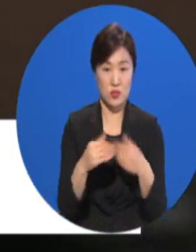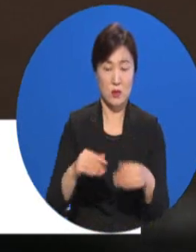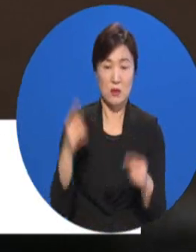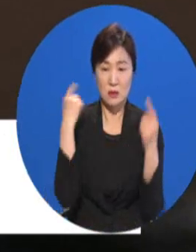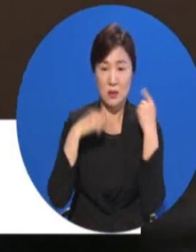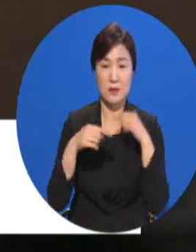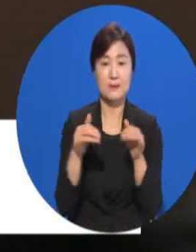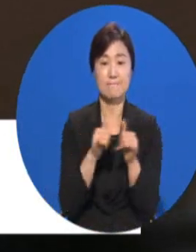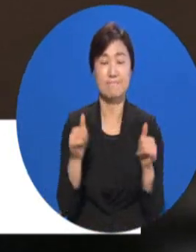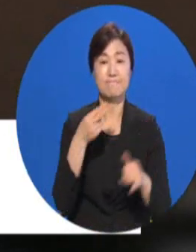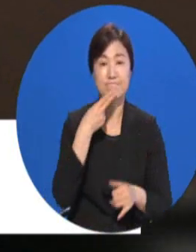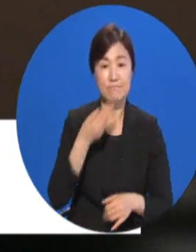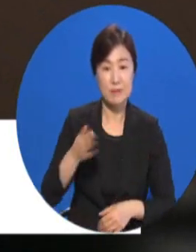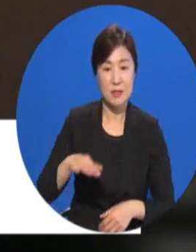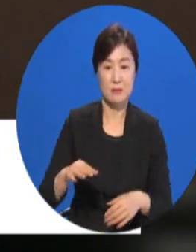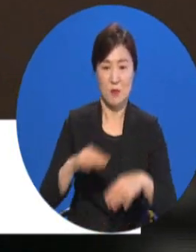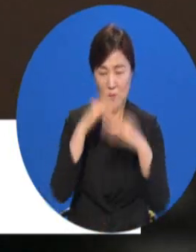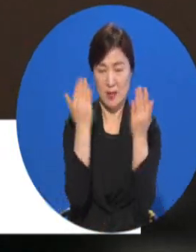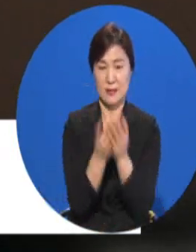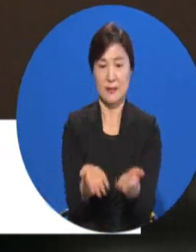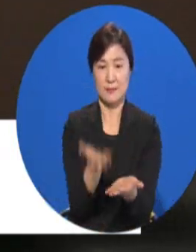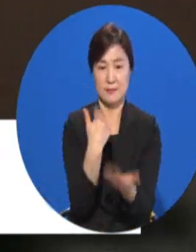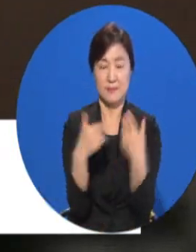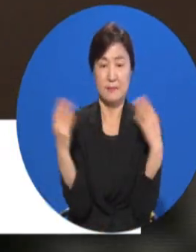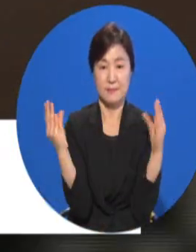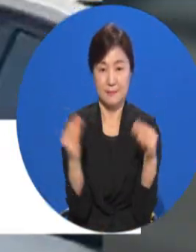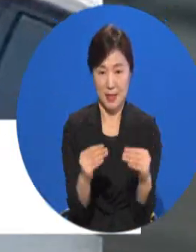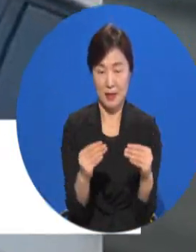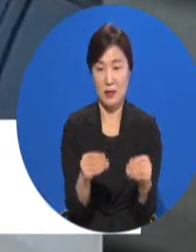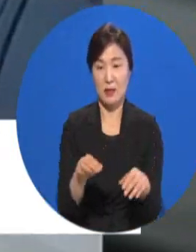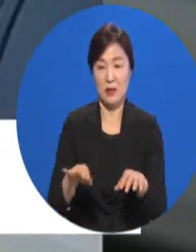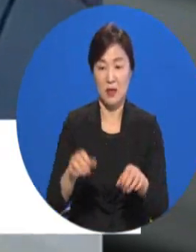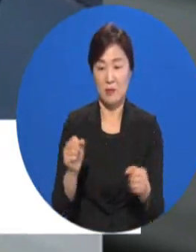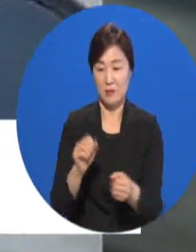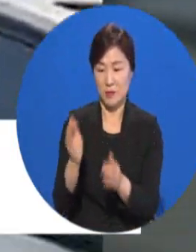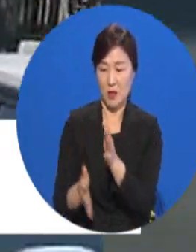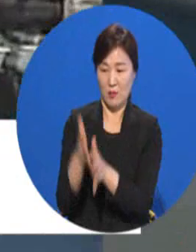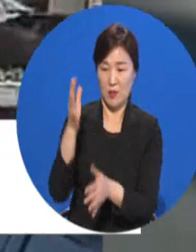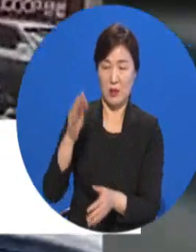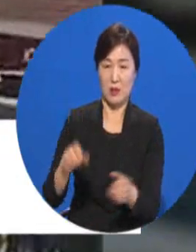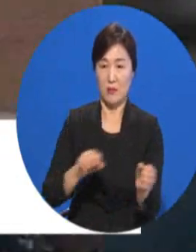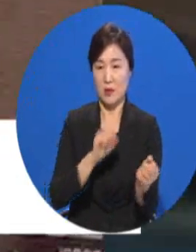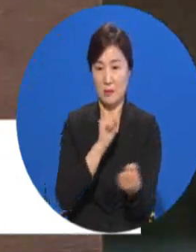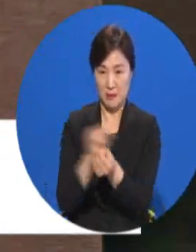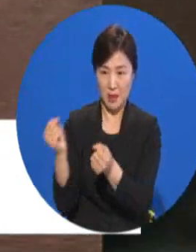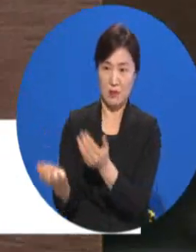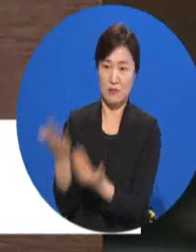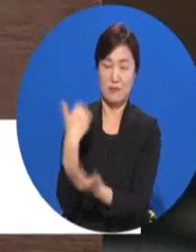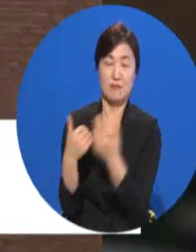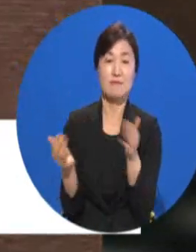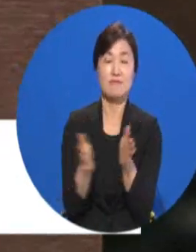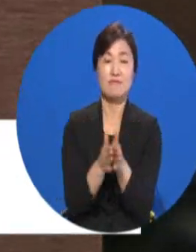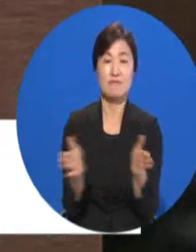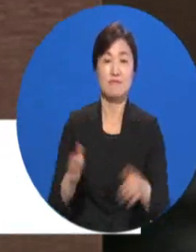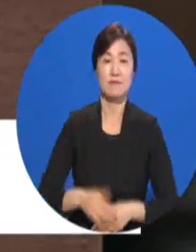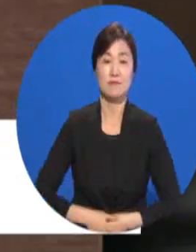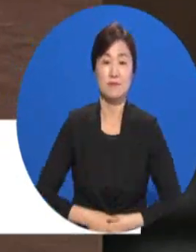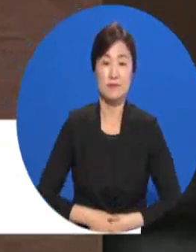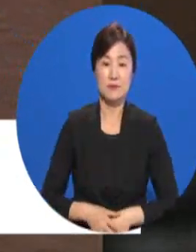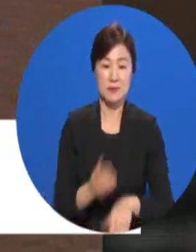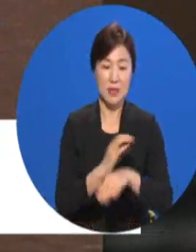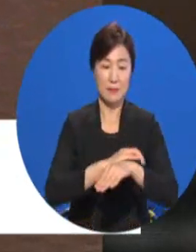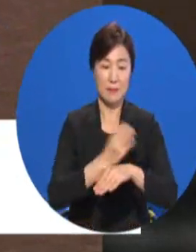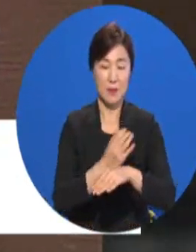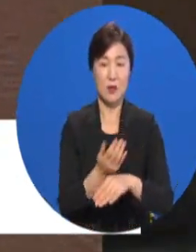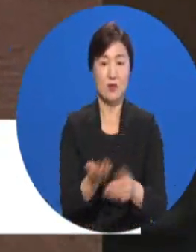사람은 없었지만 차량 한 대가 전소됐고 불길이 옮겨붙어 건물 일부가 탔습니다. 소방당국은 차량 트렁크에서 불이